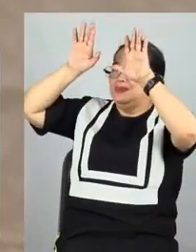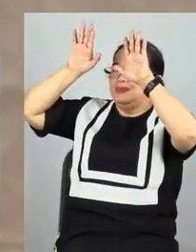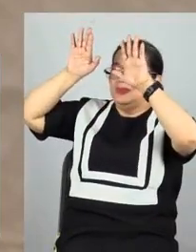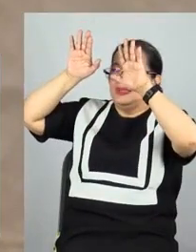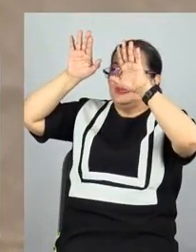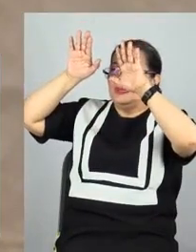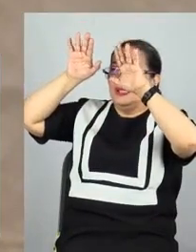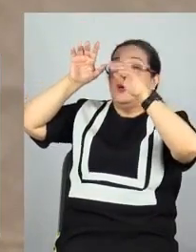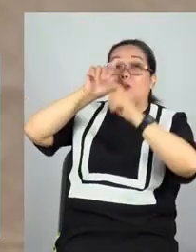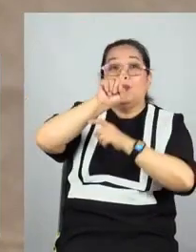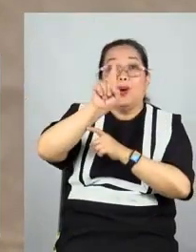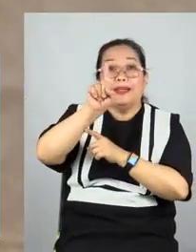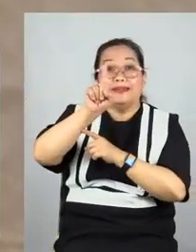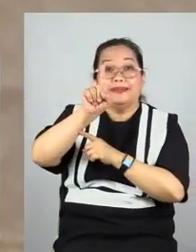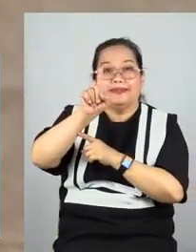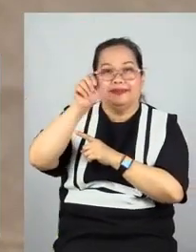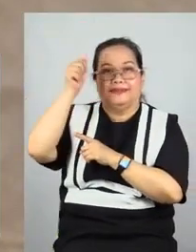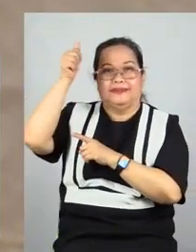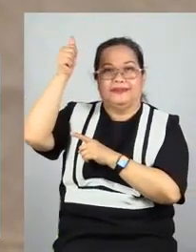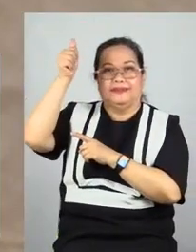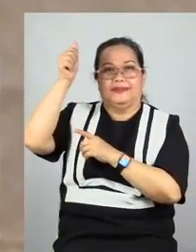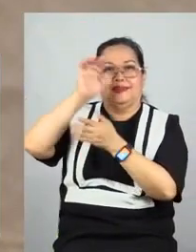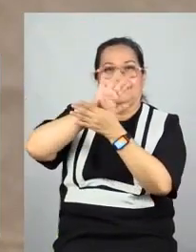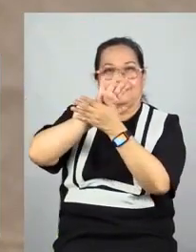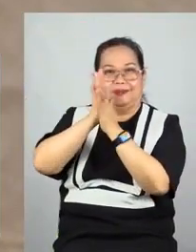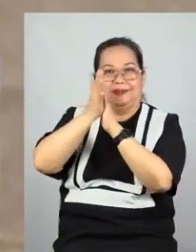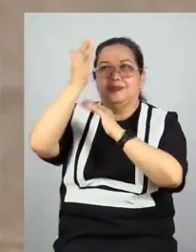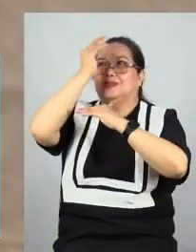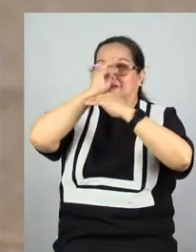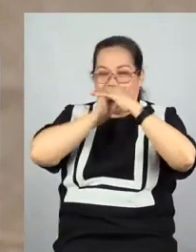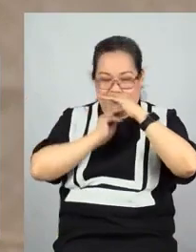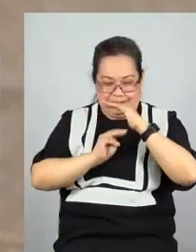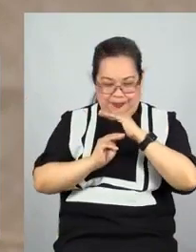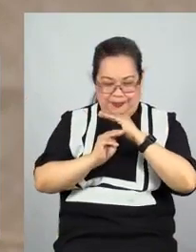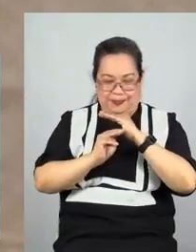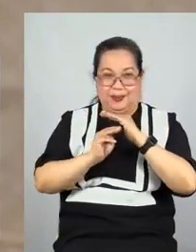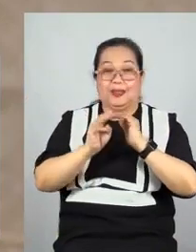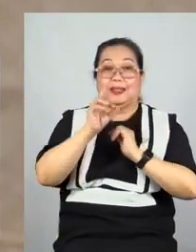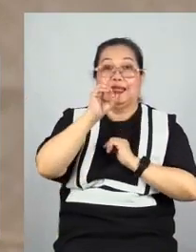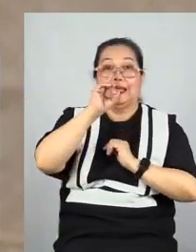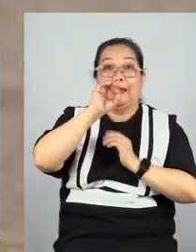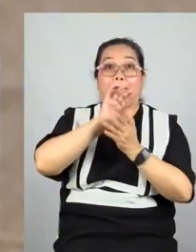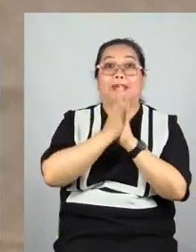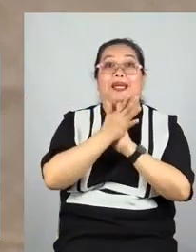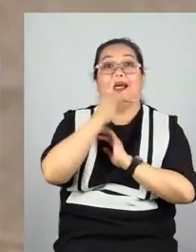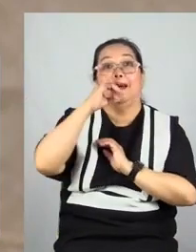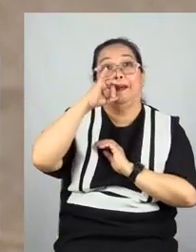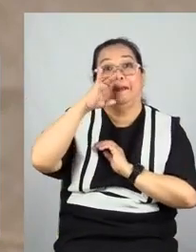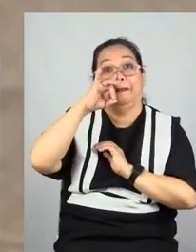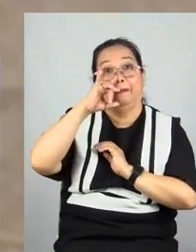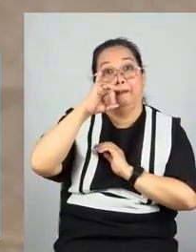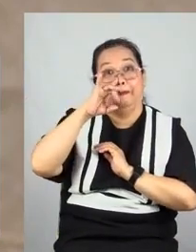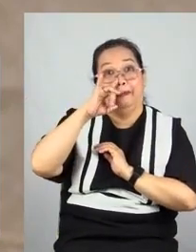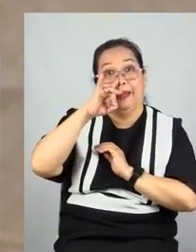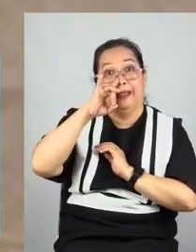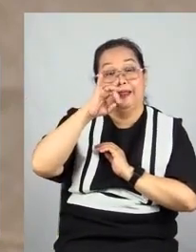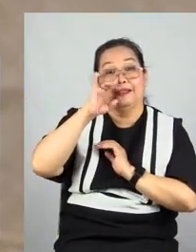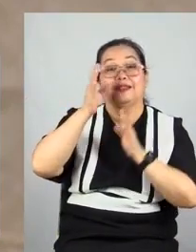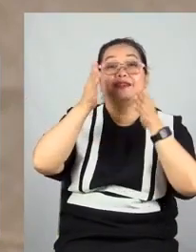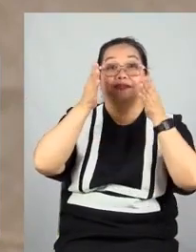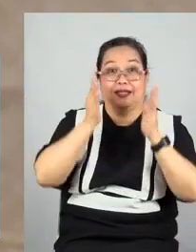by taking the form of a servant. Yung salita po na form doon ay morphe.